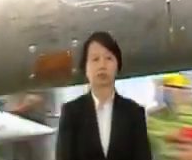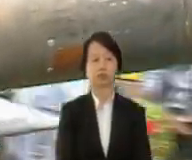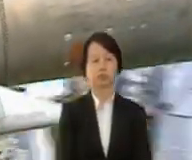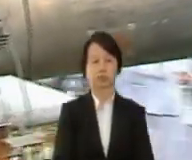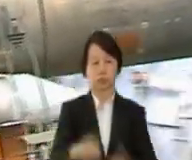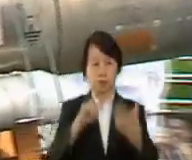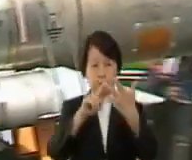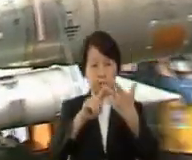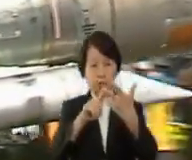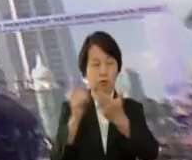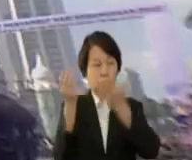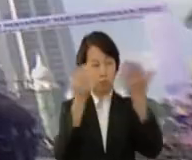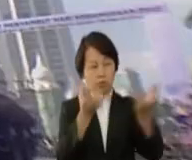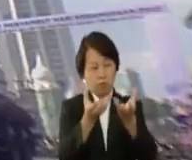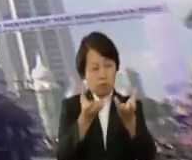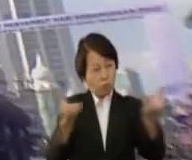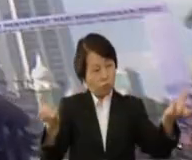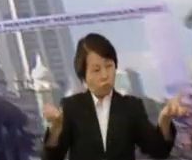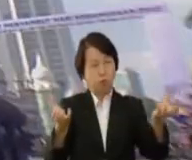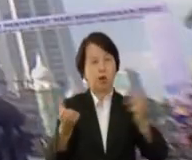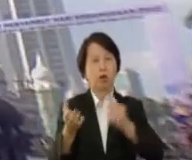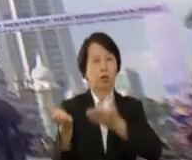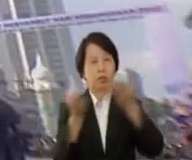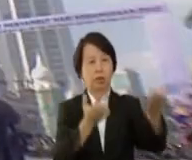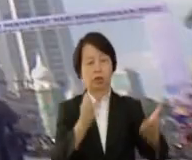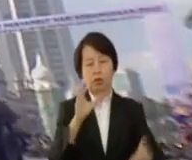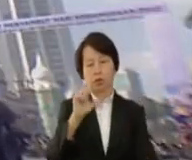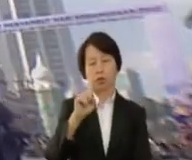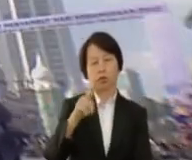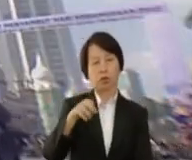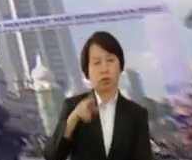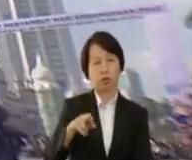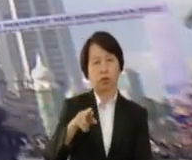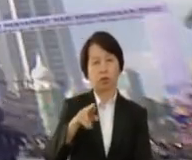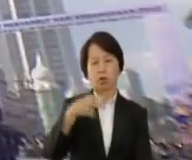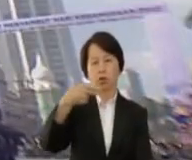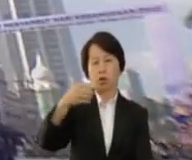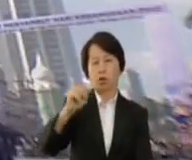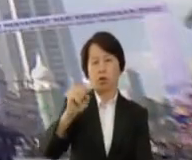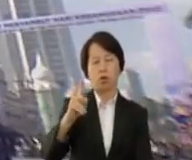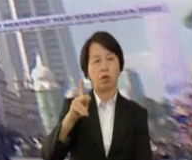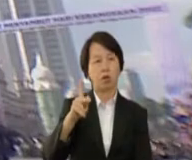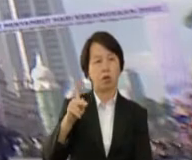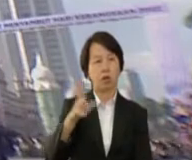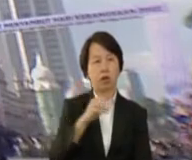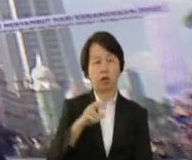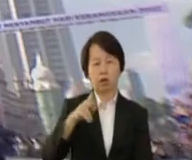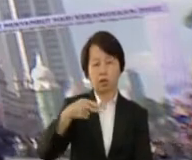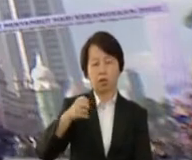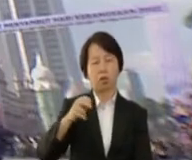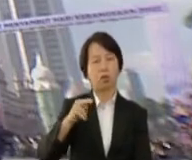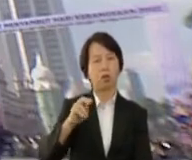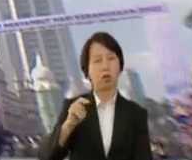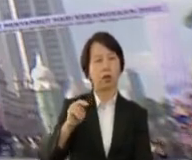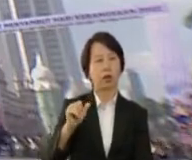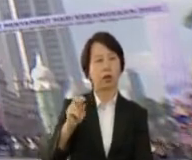Kenderaan ketiga membawa misal yang digunakan oleh pesawat Sukhoi, Hawk dan Hornet.